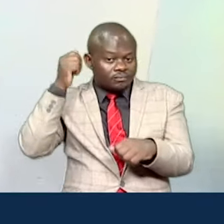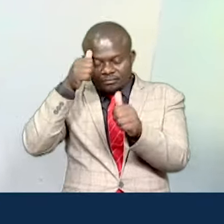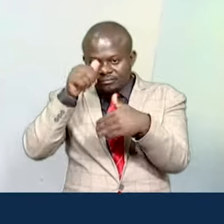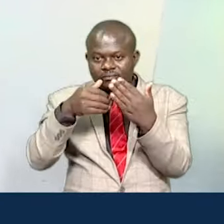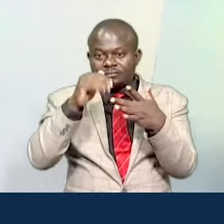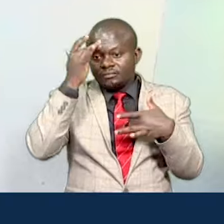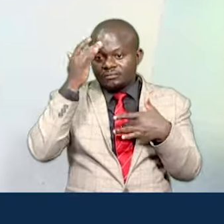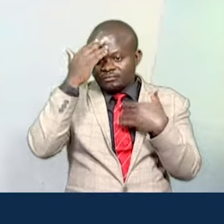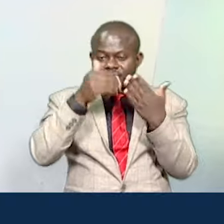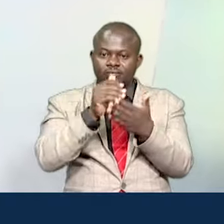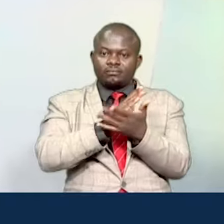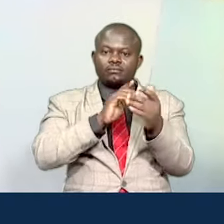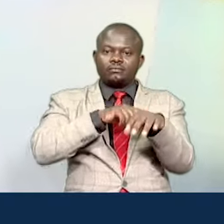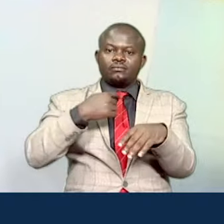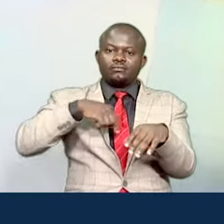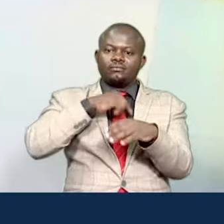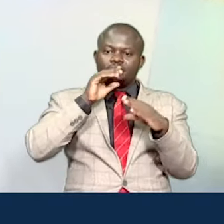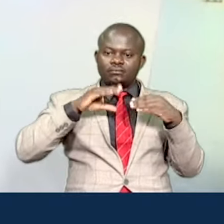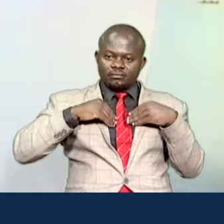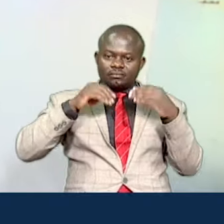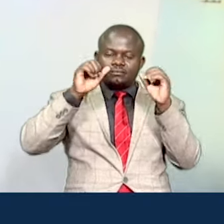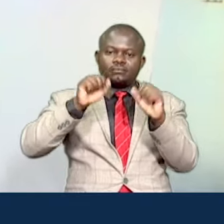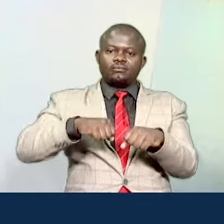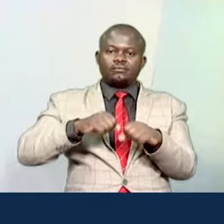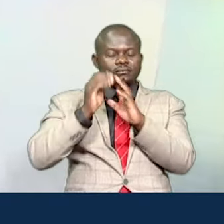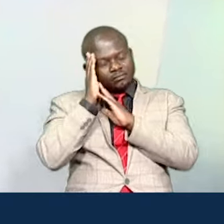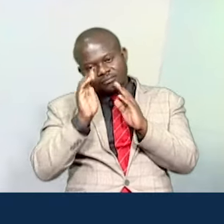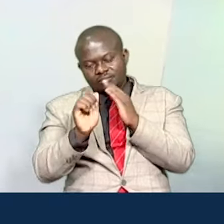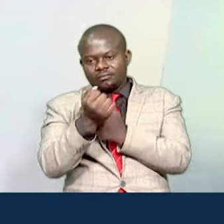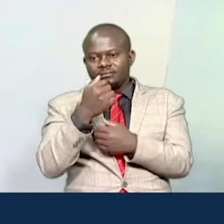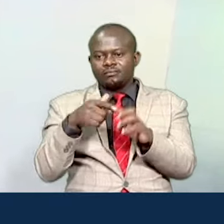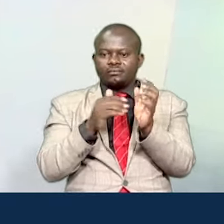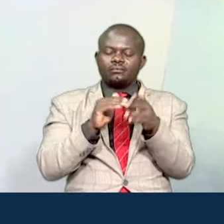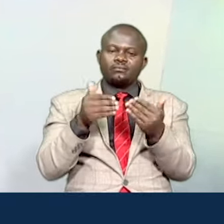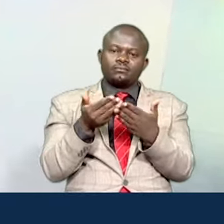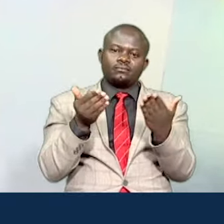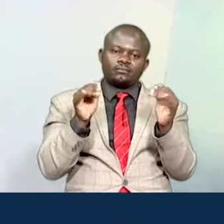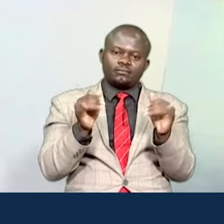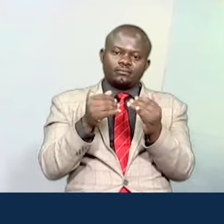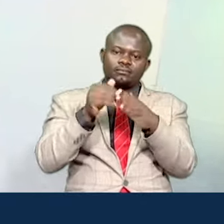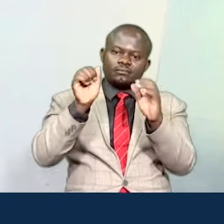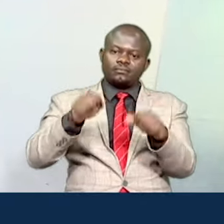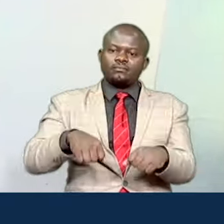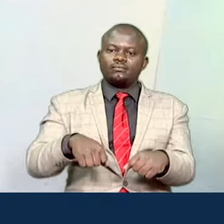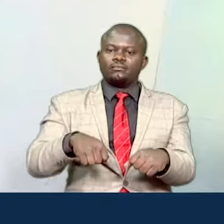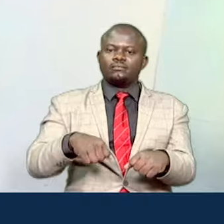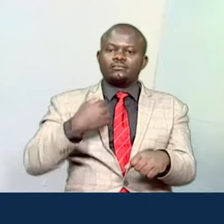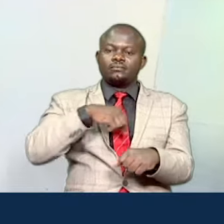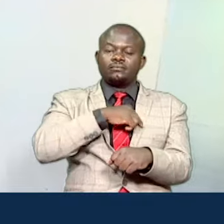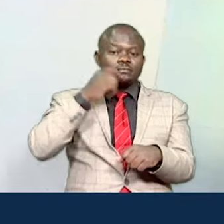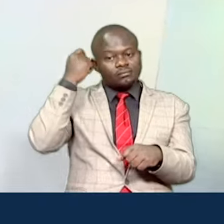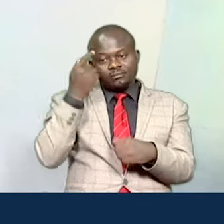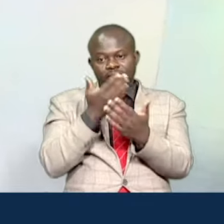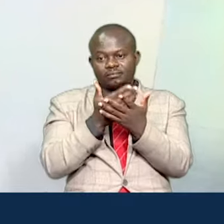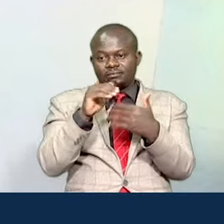rye babutananyemera ko nabasha kubyuka ariko nagerageje ndabishobora urumva twasabye